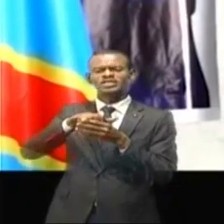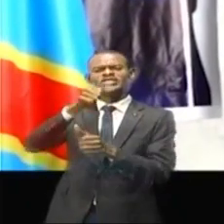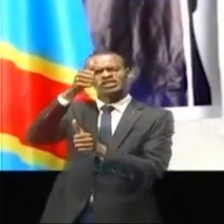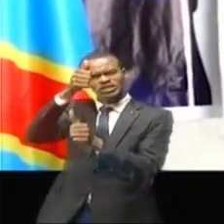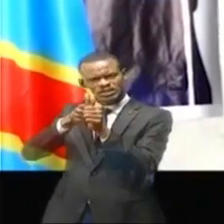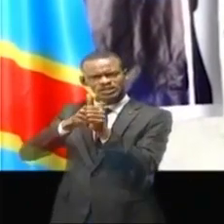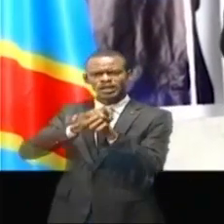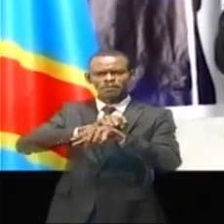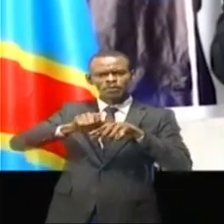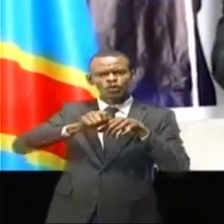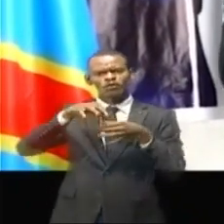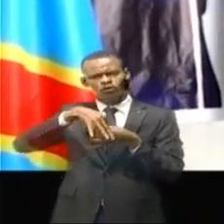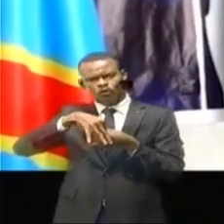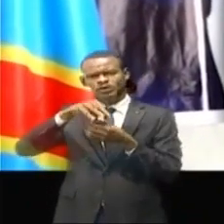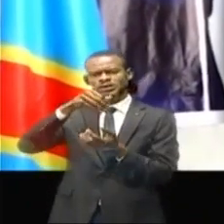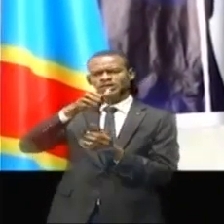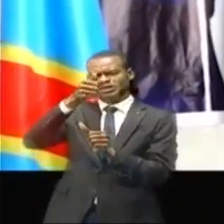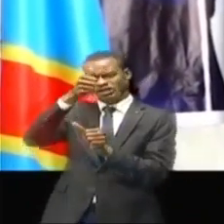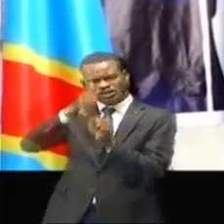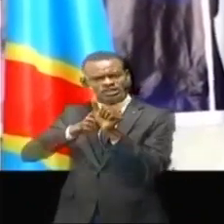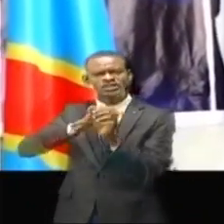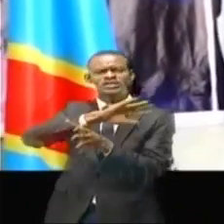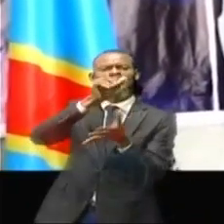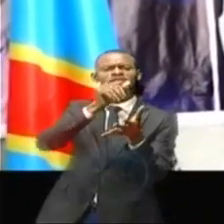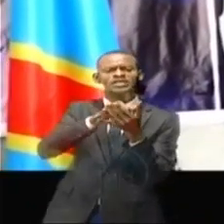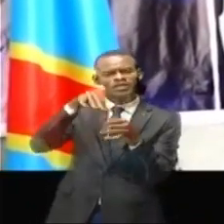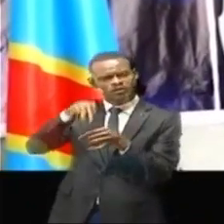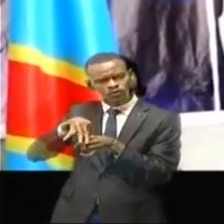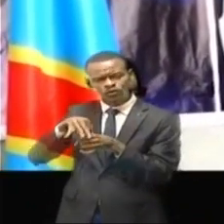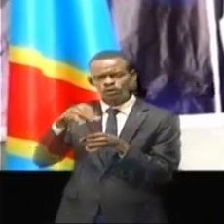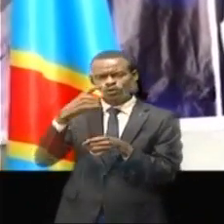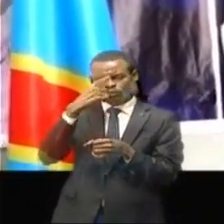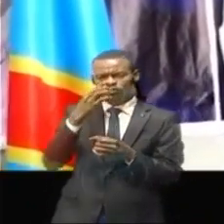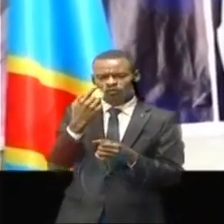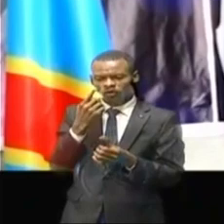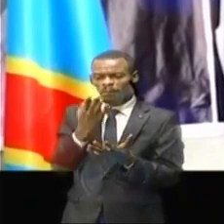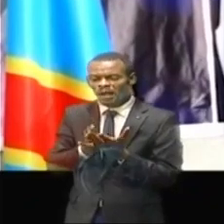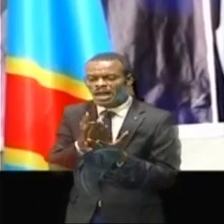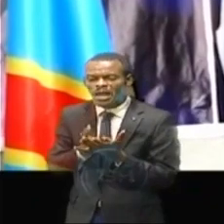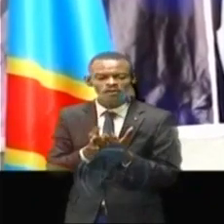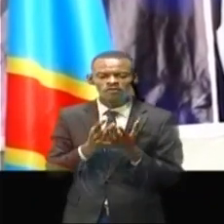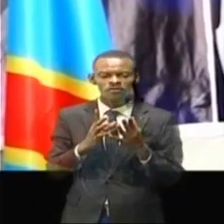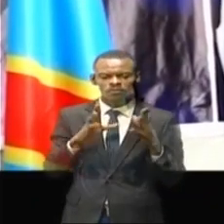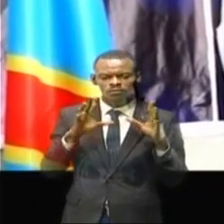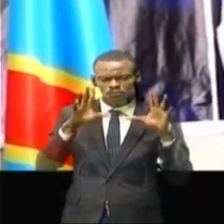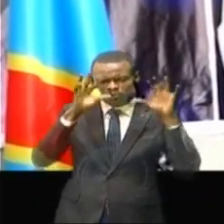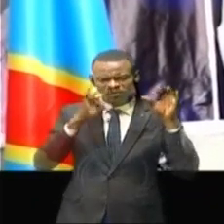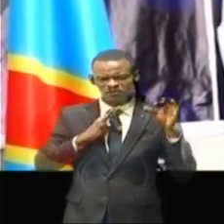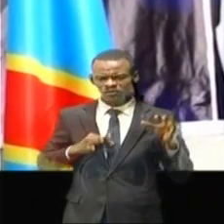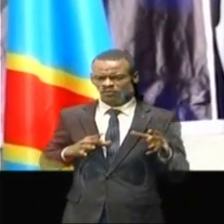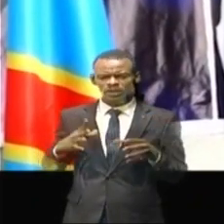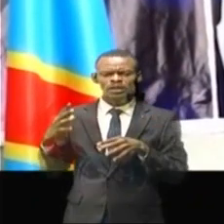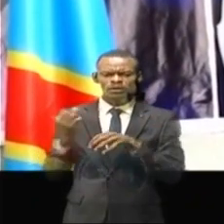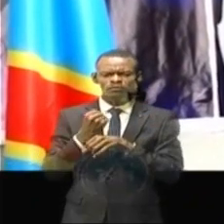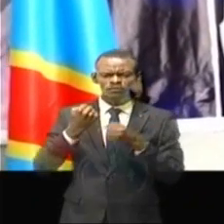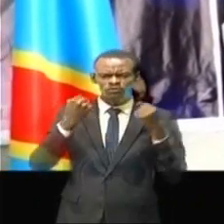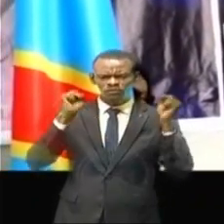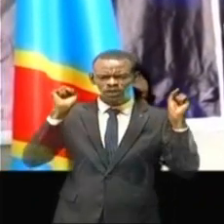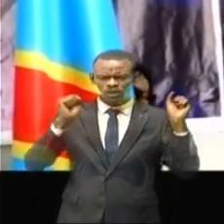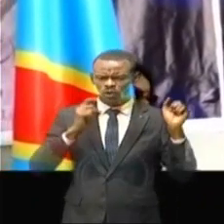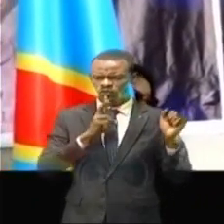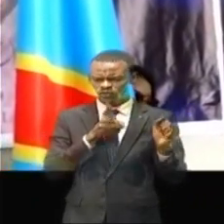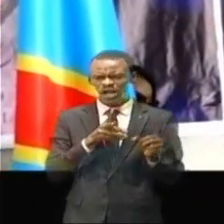vote, et ramener la preuve de sa victoire pour que désormais, on mette fin à cette mythe